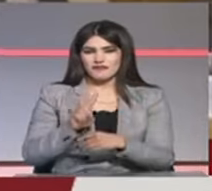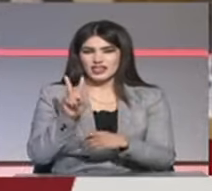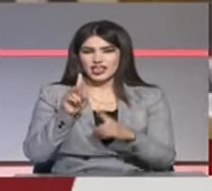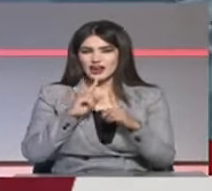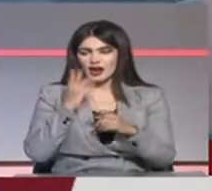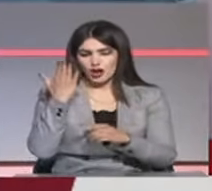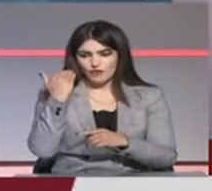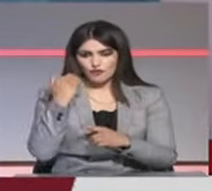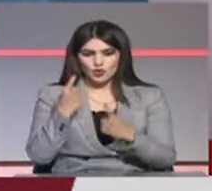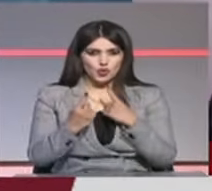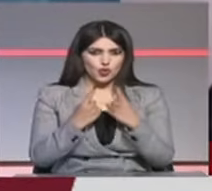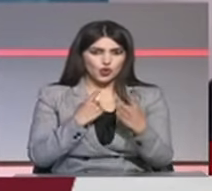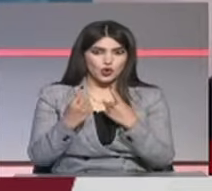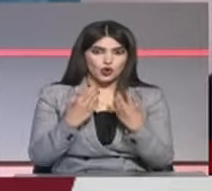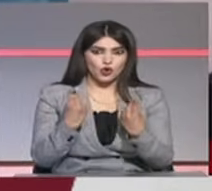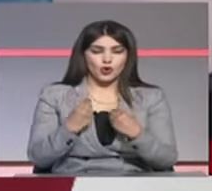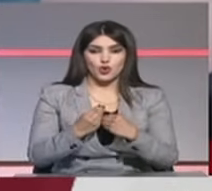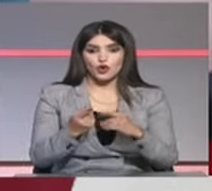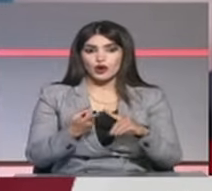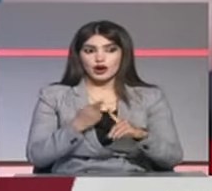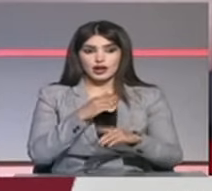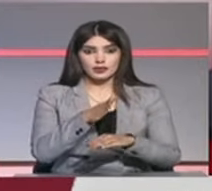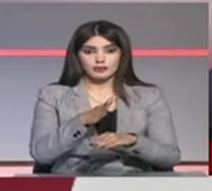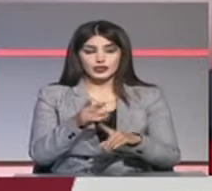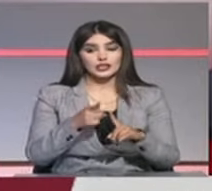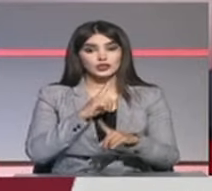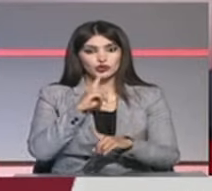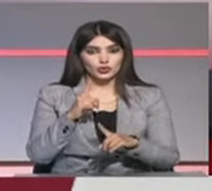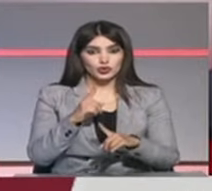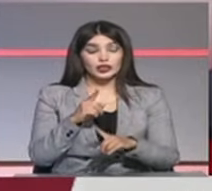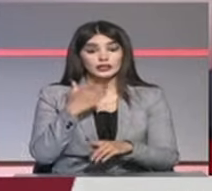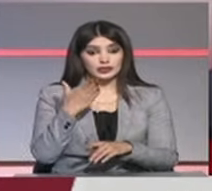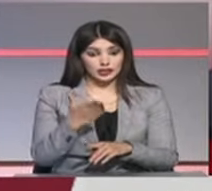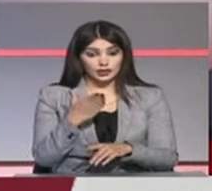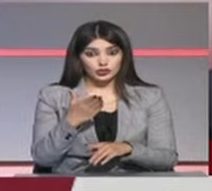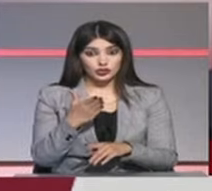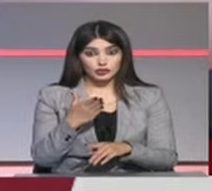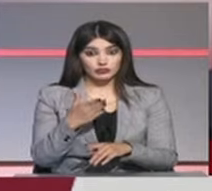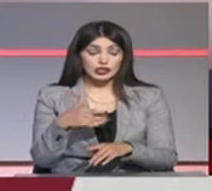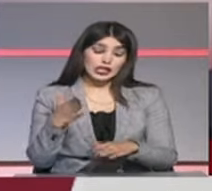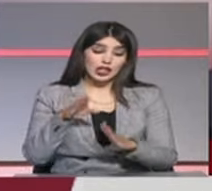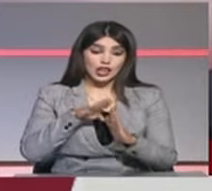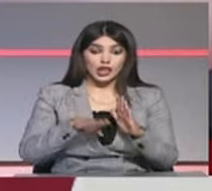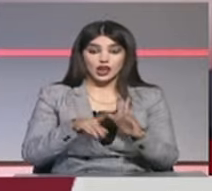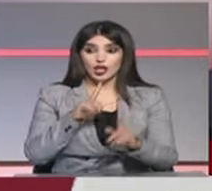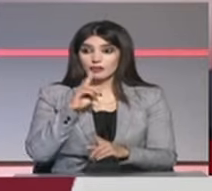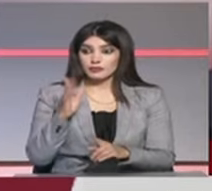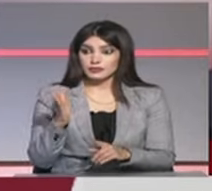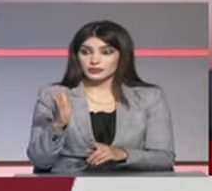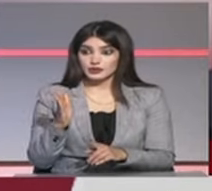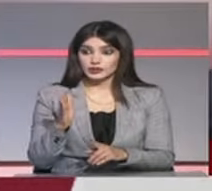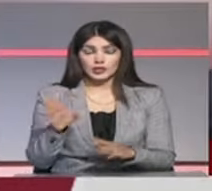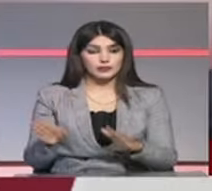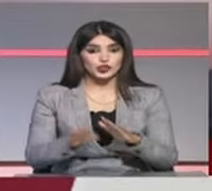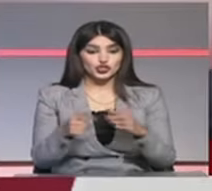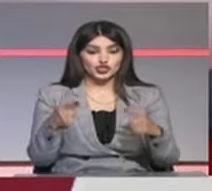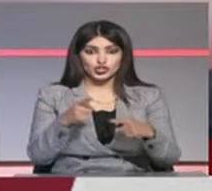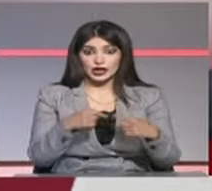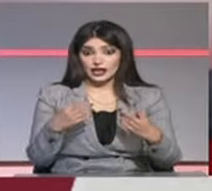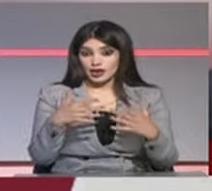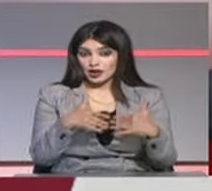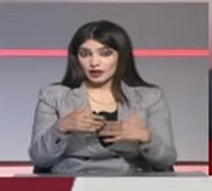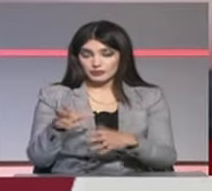المصريه قدر وزير الخارجيه الايراني محمد جواد ظريف انها تنتقص الامتثال كامل من الشريك الامريكي